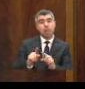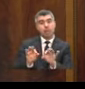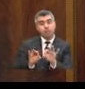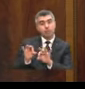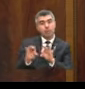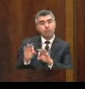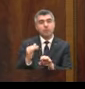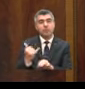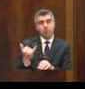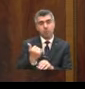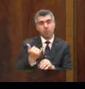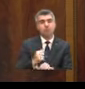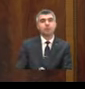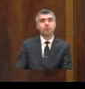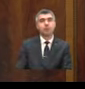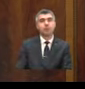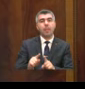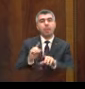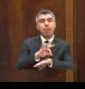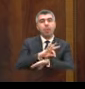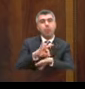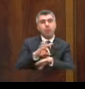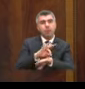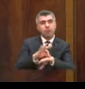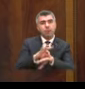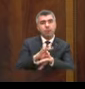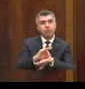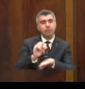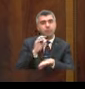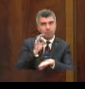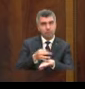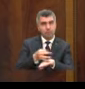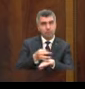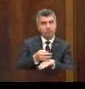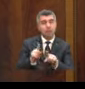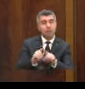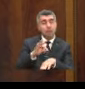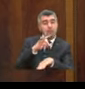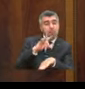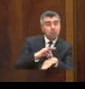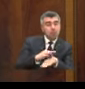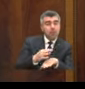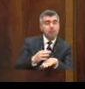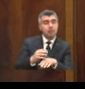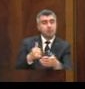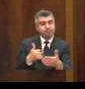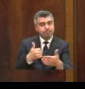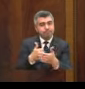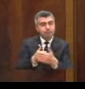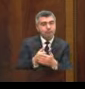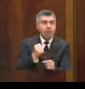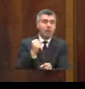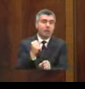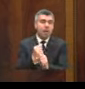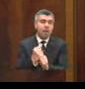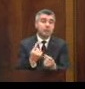مهمه بالنسبه للموظفين والموظفات اللي يقدروا يعانيوا من امراض مهنيه ولا حوادث الشغل. هاد حوادث